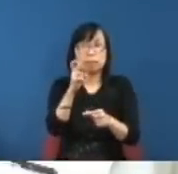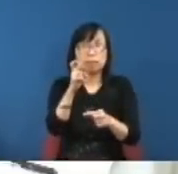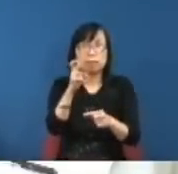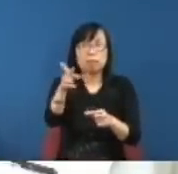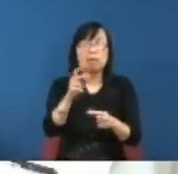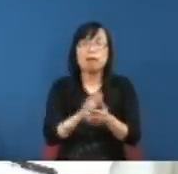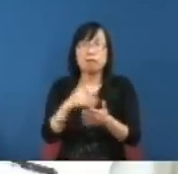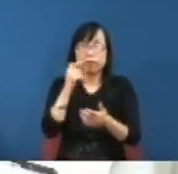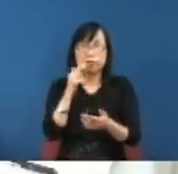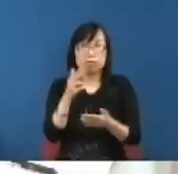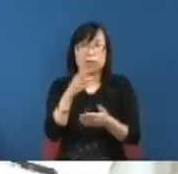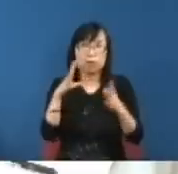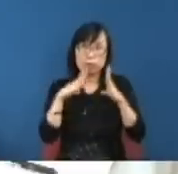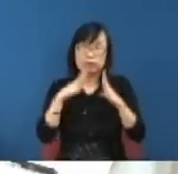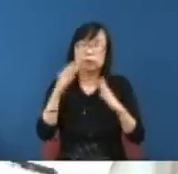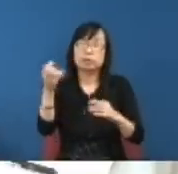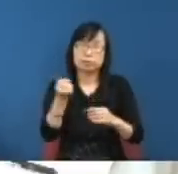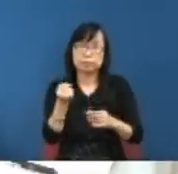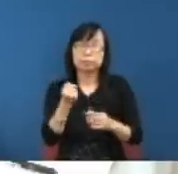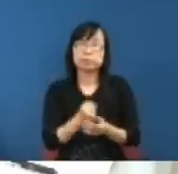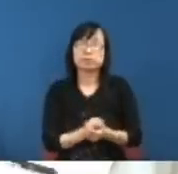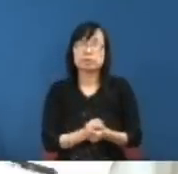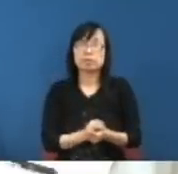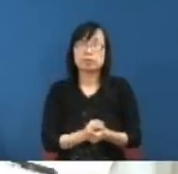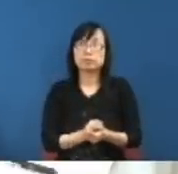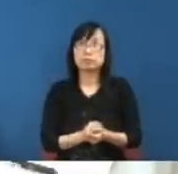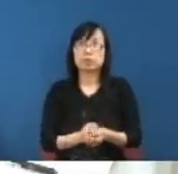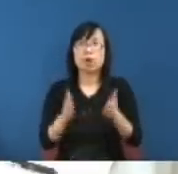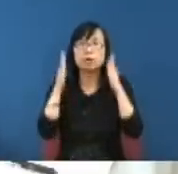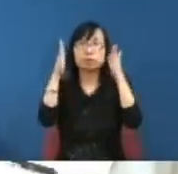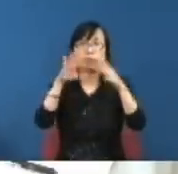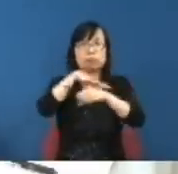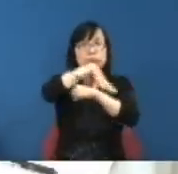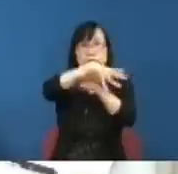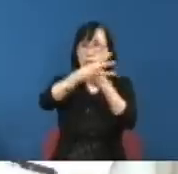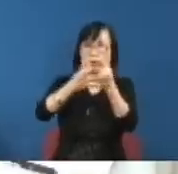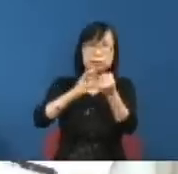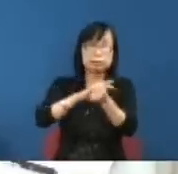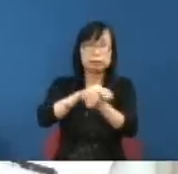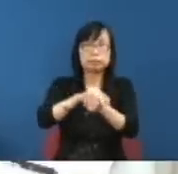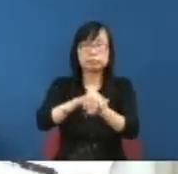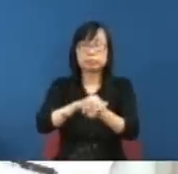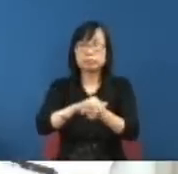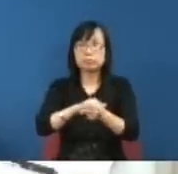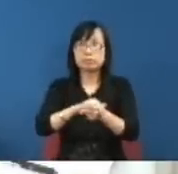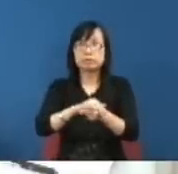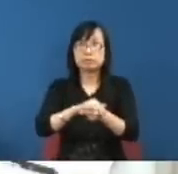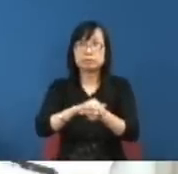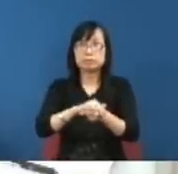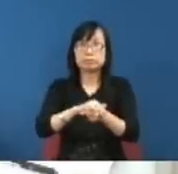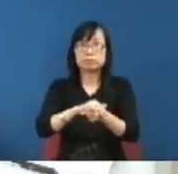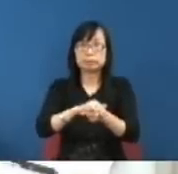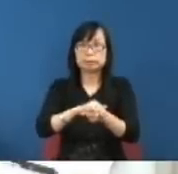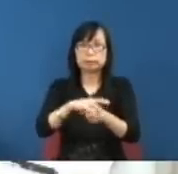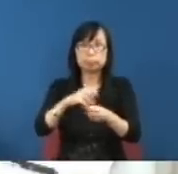即係好處。咁但係個問題個不保越嚟大啊嘛。當你向全世界剝削，或者喺全世界整個呢一個